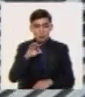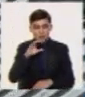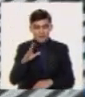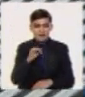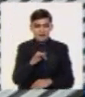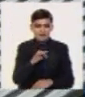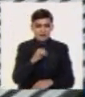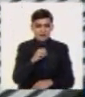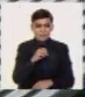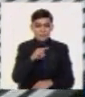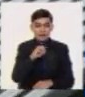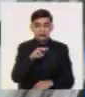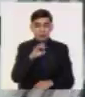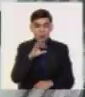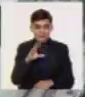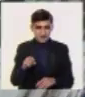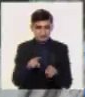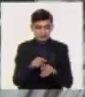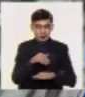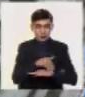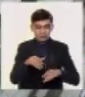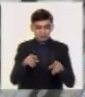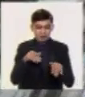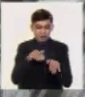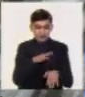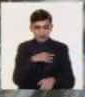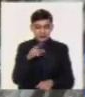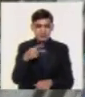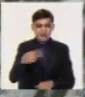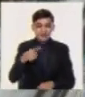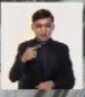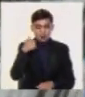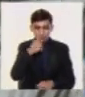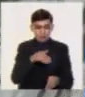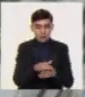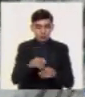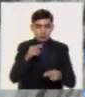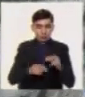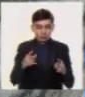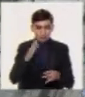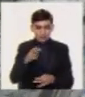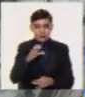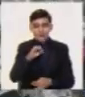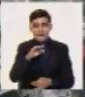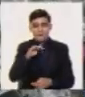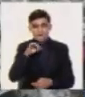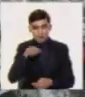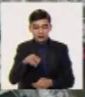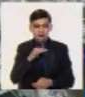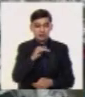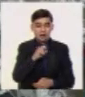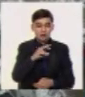көшесіндегі жолайрықтың құрылысы 2021 жылы толық тәмамдалуы тиіс. Сондай-ақ Сейфуллин даңғылы мен Жансүгіров көшесіндегі